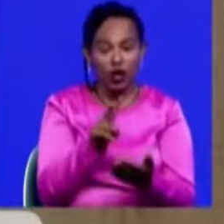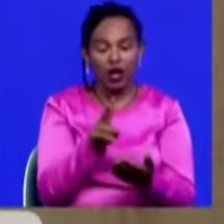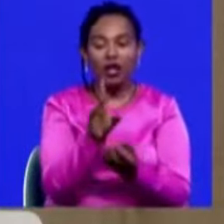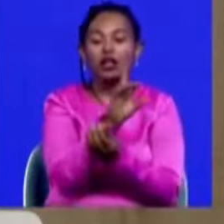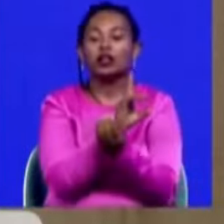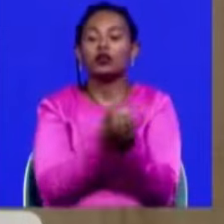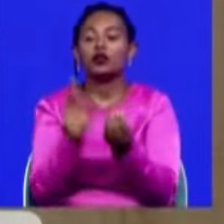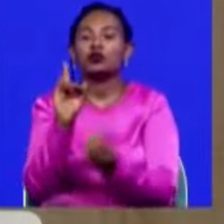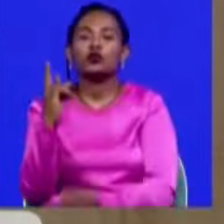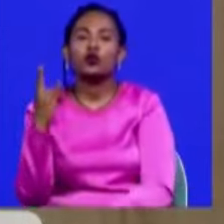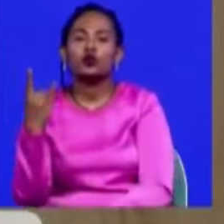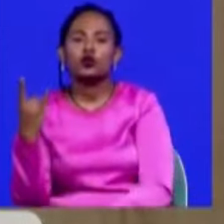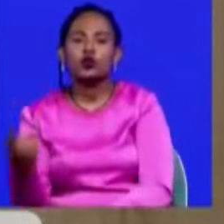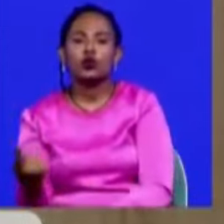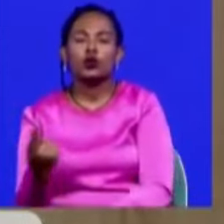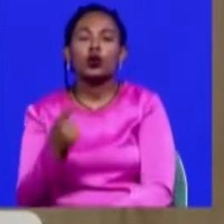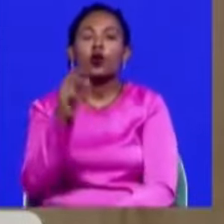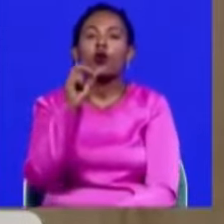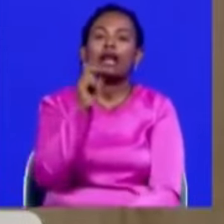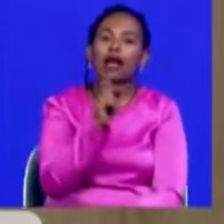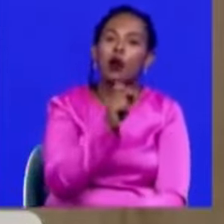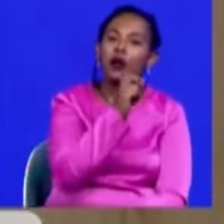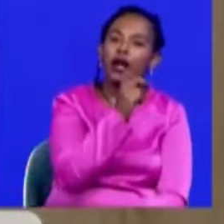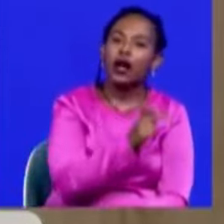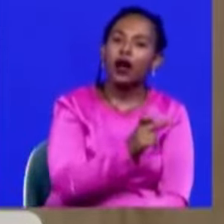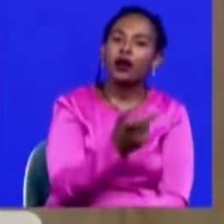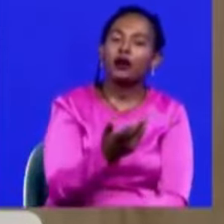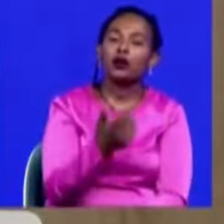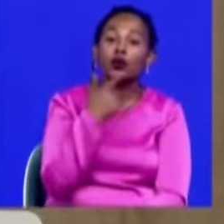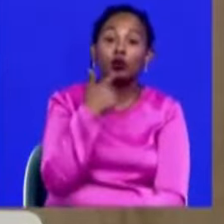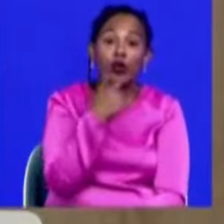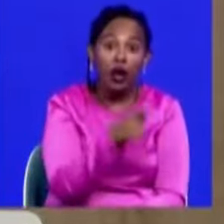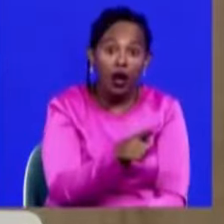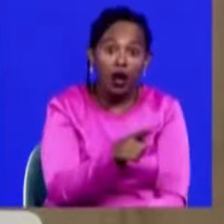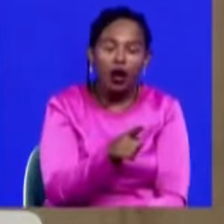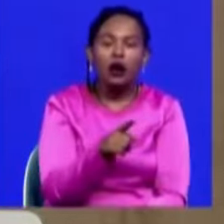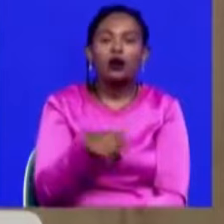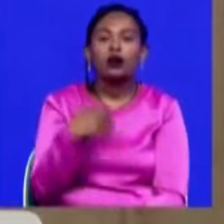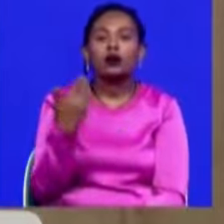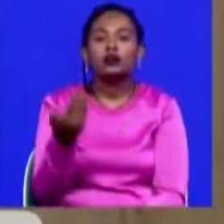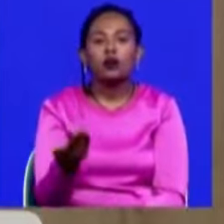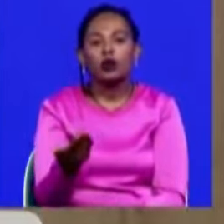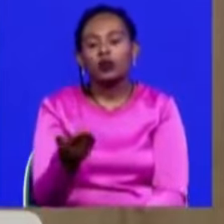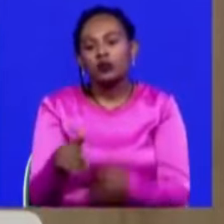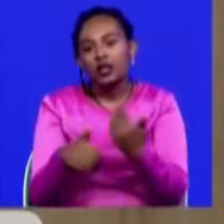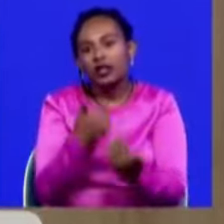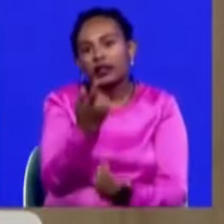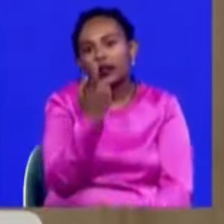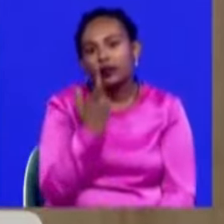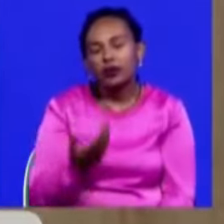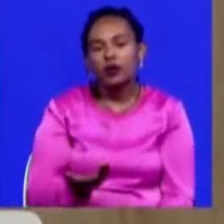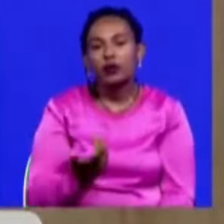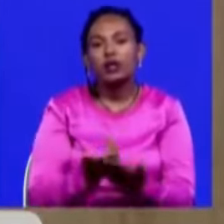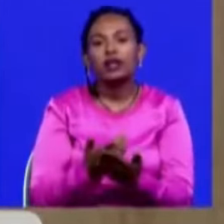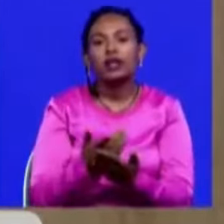ክልሎች ደግሞ ዞን ወረዳ ይሉና ኮብራ ይሉና ከዛ ደሞዝ የለም ይላሉ። ይሄን የክልል ምክር